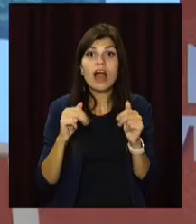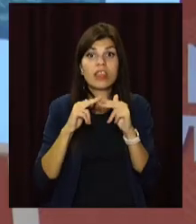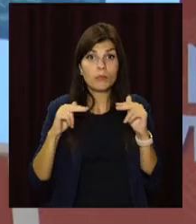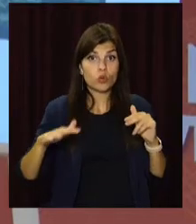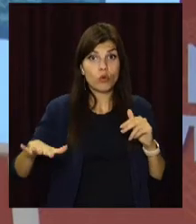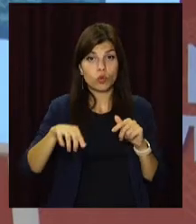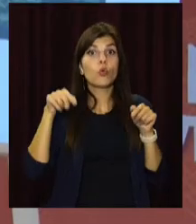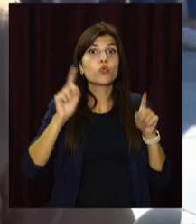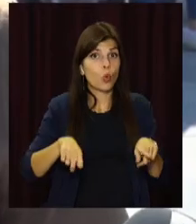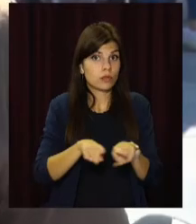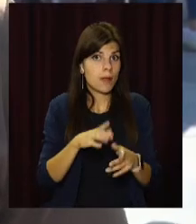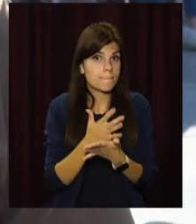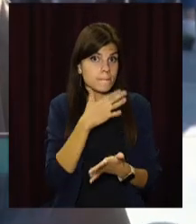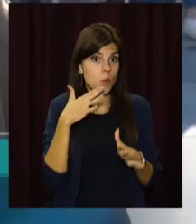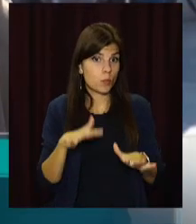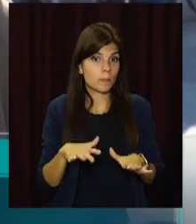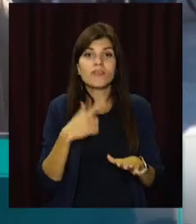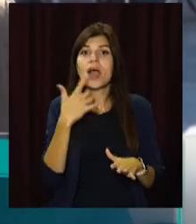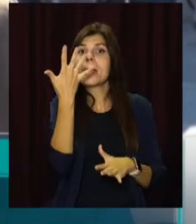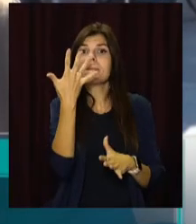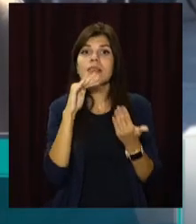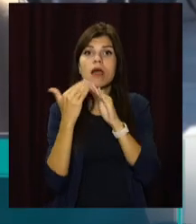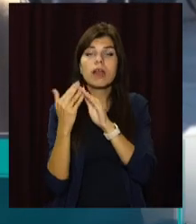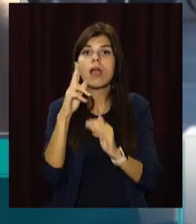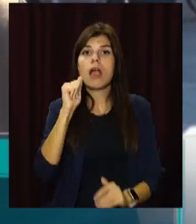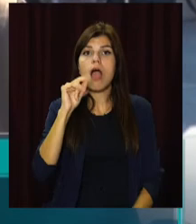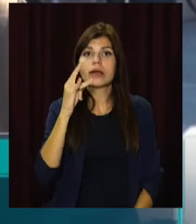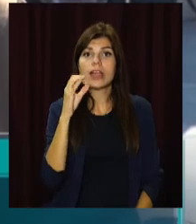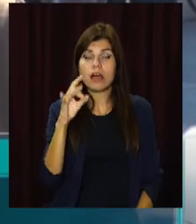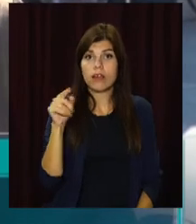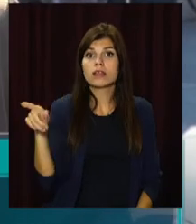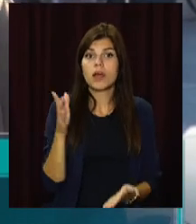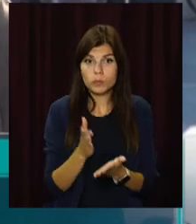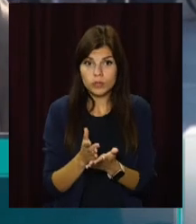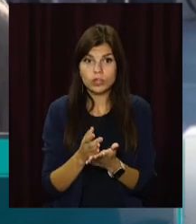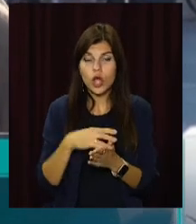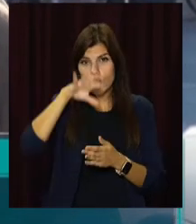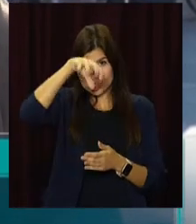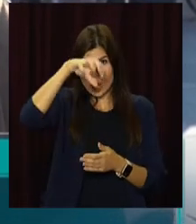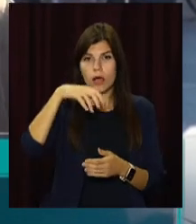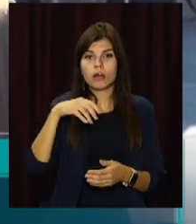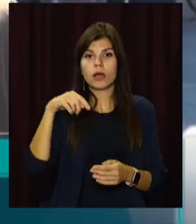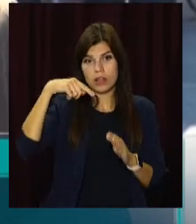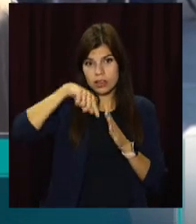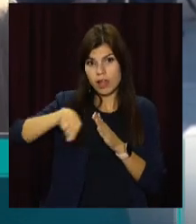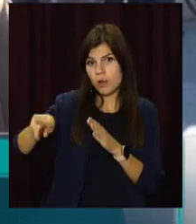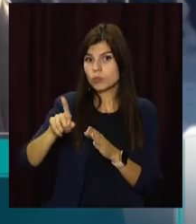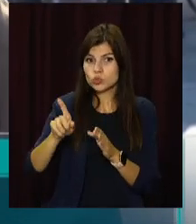Дніпропетровщині. Здесь рядышком Пятихатынский карьер есть. Здесь недалеко есть шахта Бахмут, которая